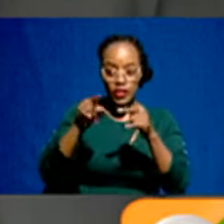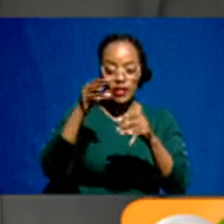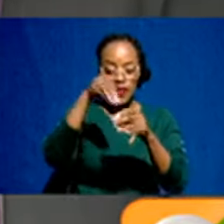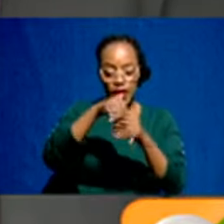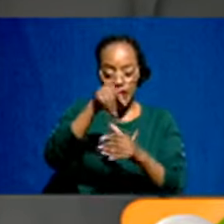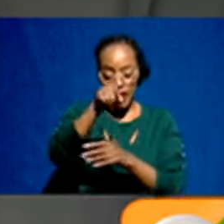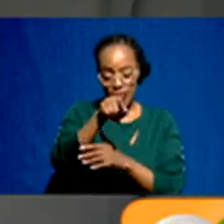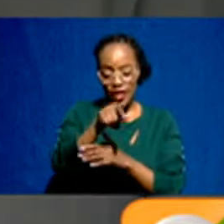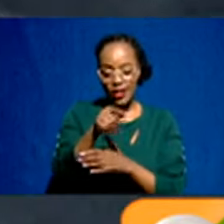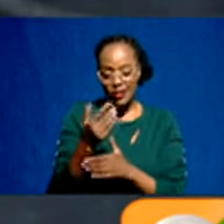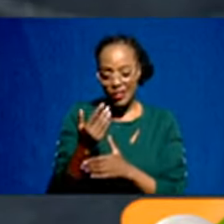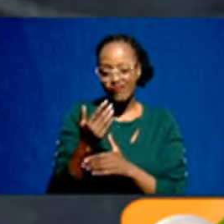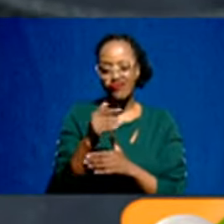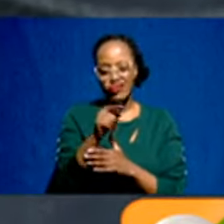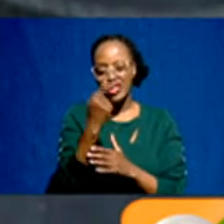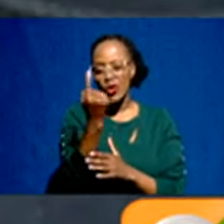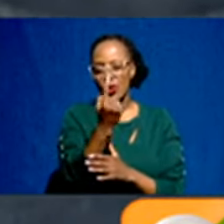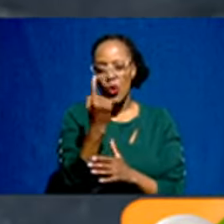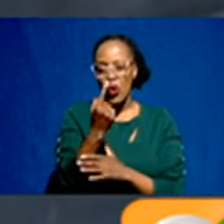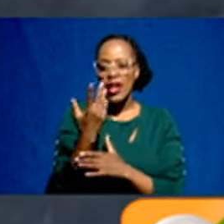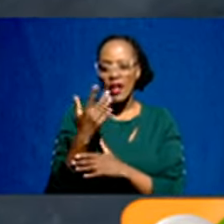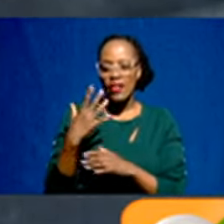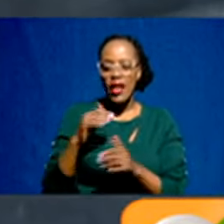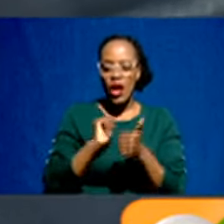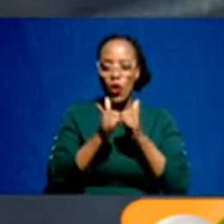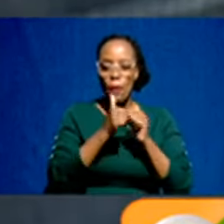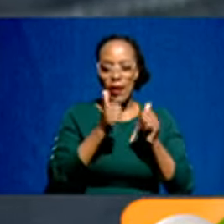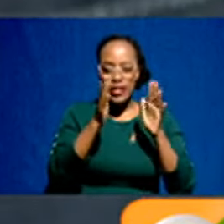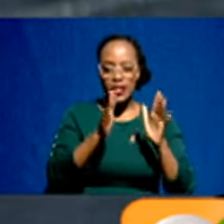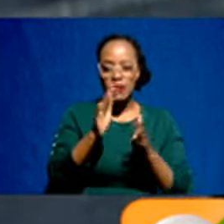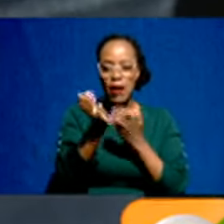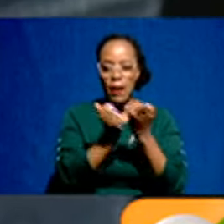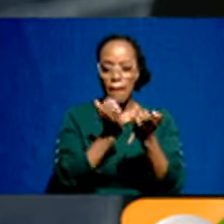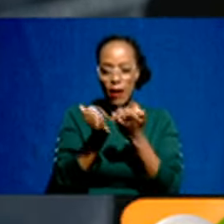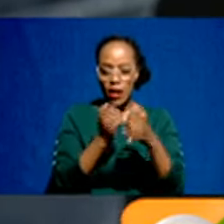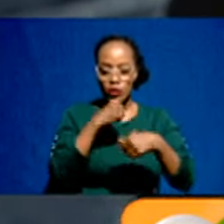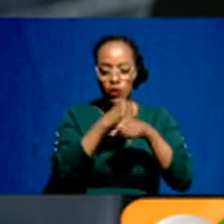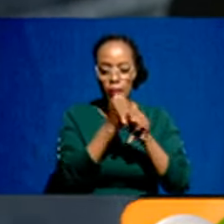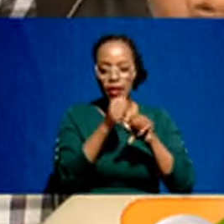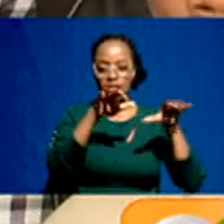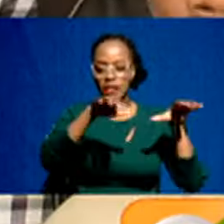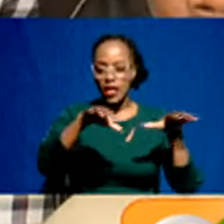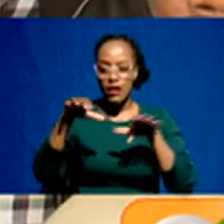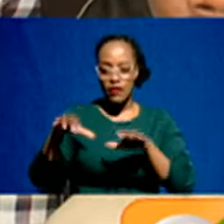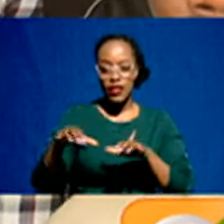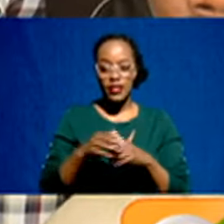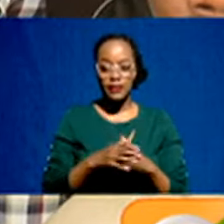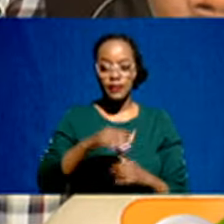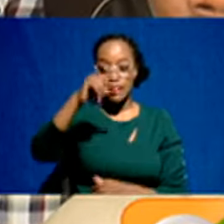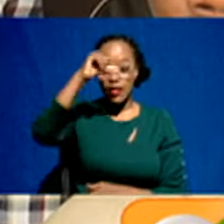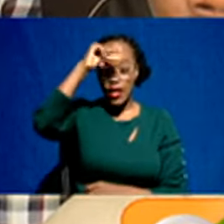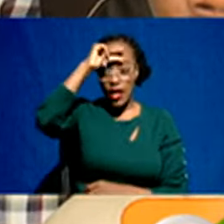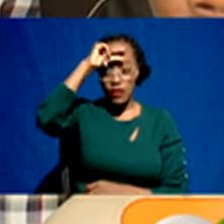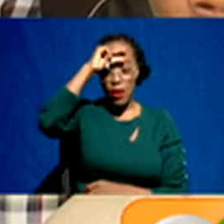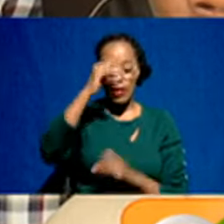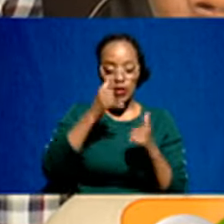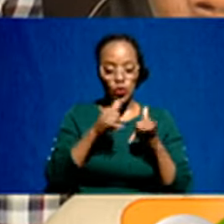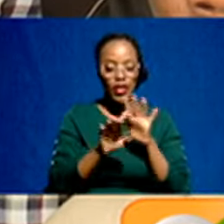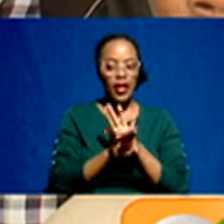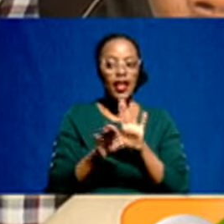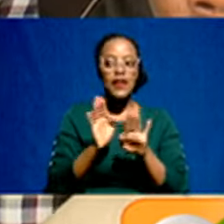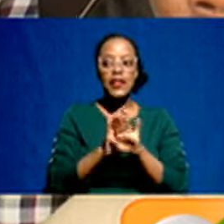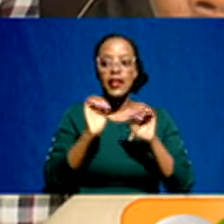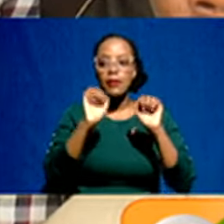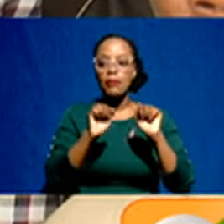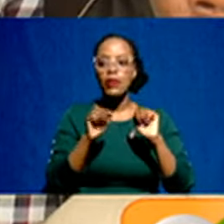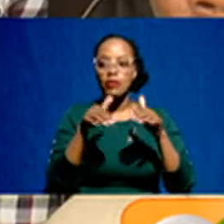sakata hiyo ni njama ya washindani wake wa kibiashara kumhangaisha. Serikali inajaribu juu chini,